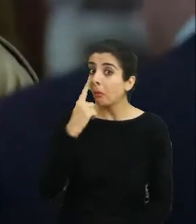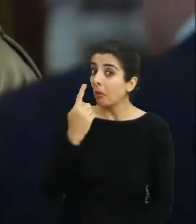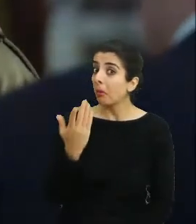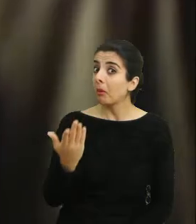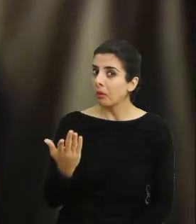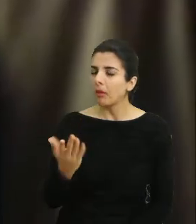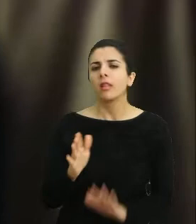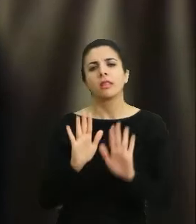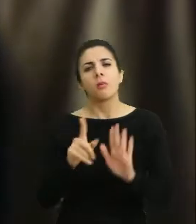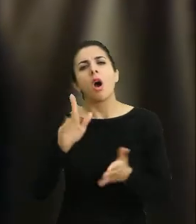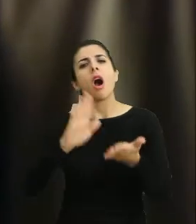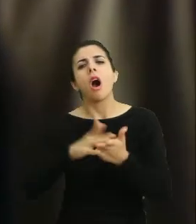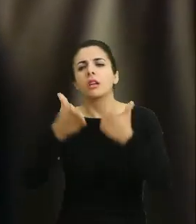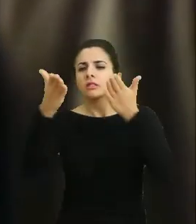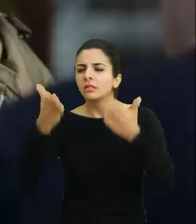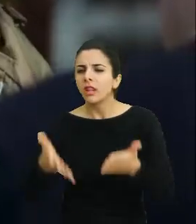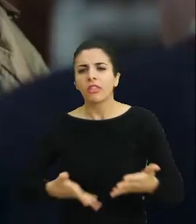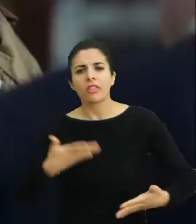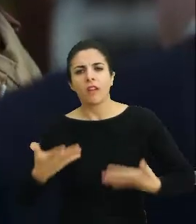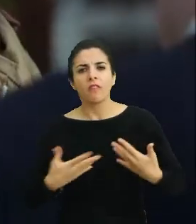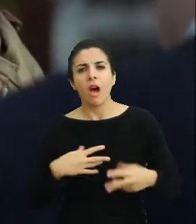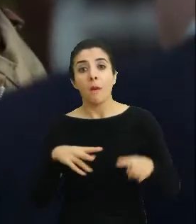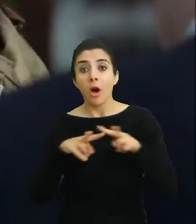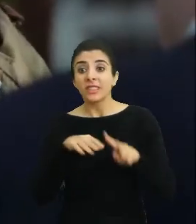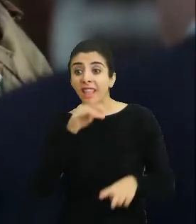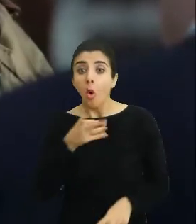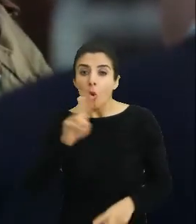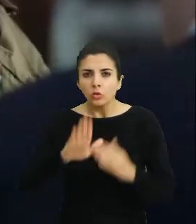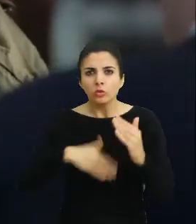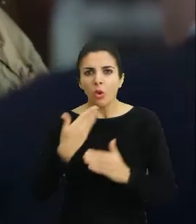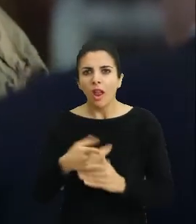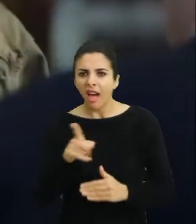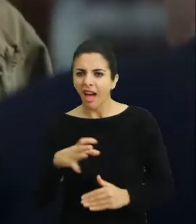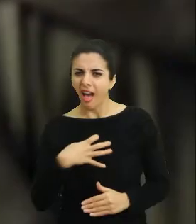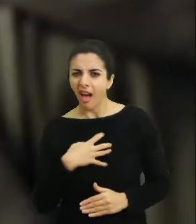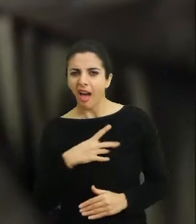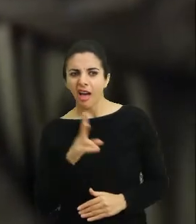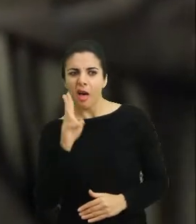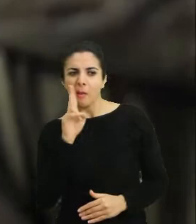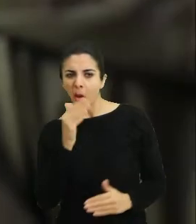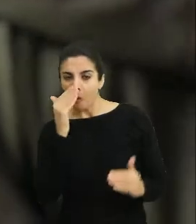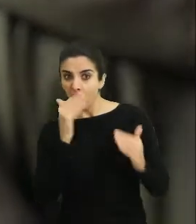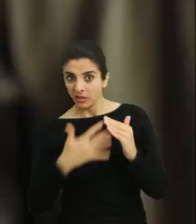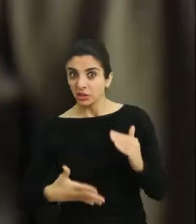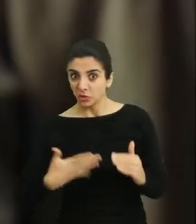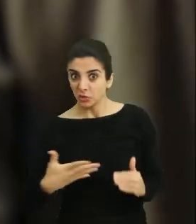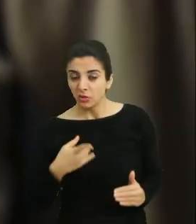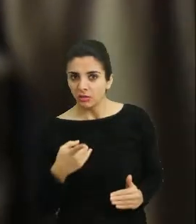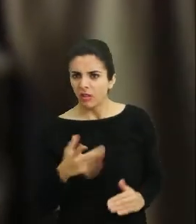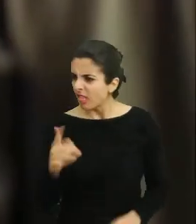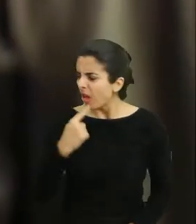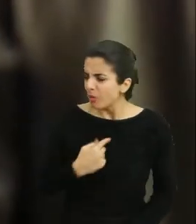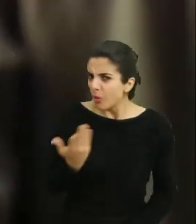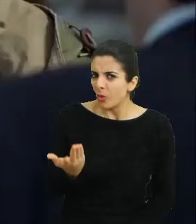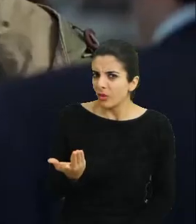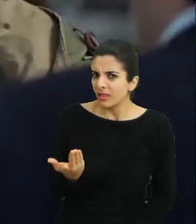Bak. Peki bu arkadaşın hali ve tavrı, Mahsun dede öldükten sonra. Birazcık onun postuna göz dikmişçesine, değil mi? Ya ne diyeyim be